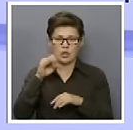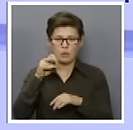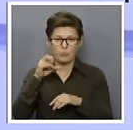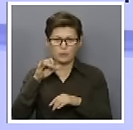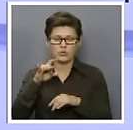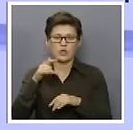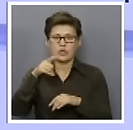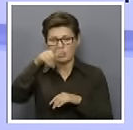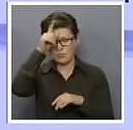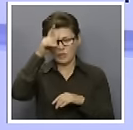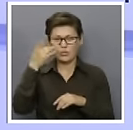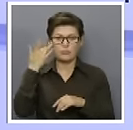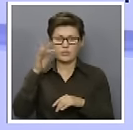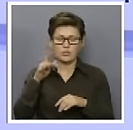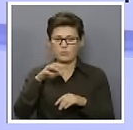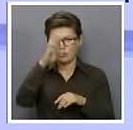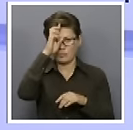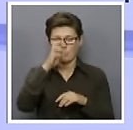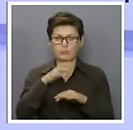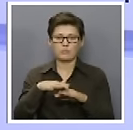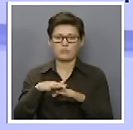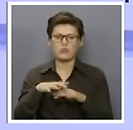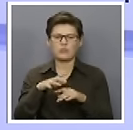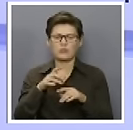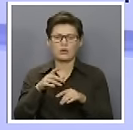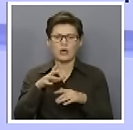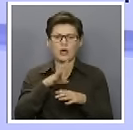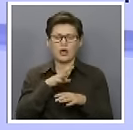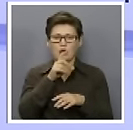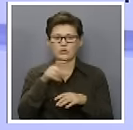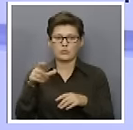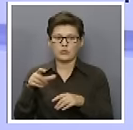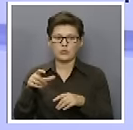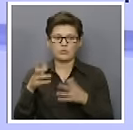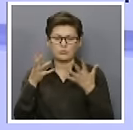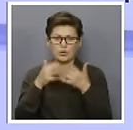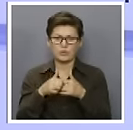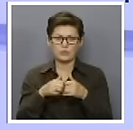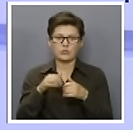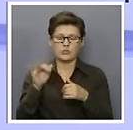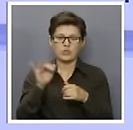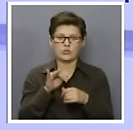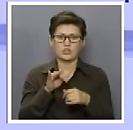Германия, Америка мемлекеттері, ол жаққа кетіп жатқан, ағылып жатқан азаматтардың саны әрине ол